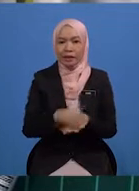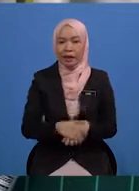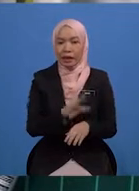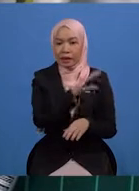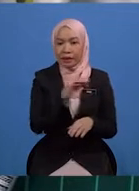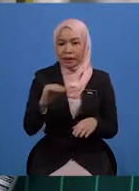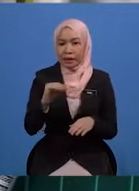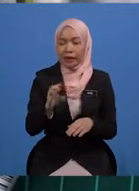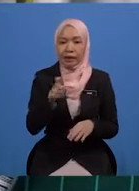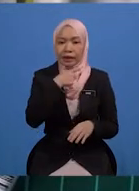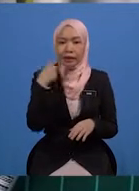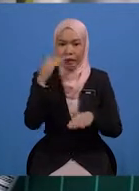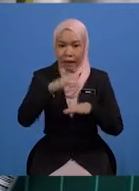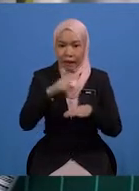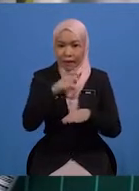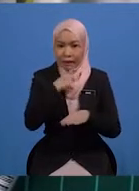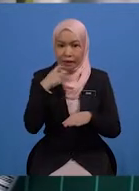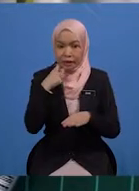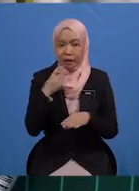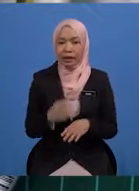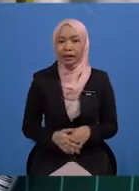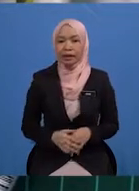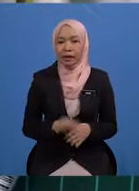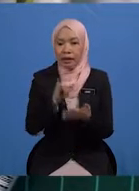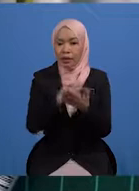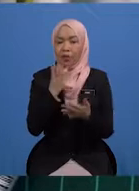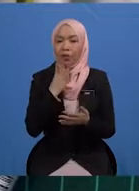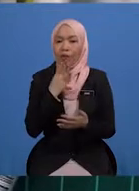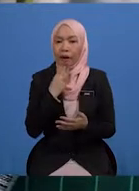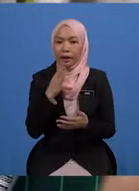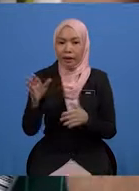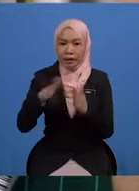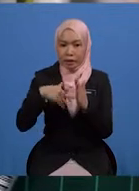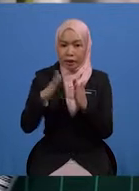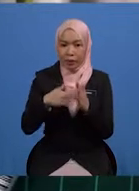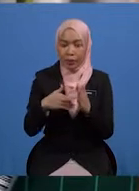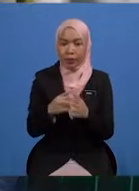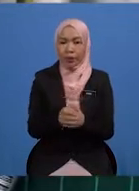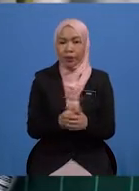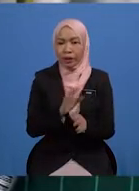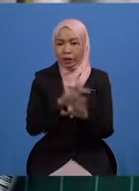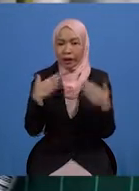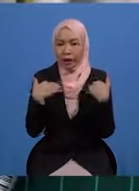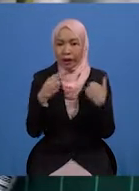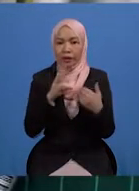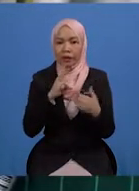atas kering, warna disapu tanpa campuran air atau dengan air yang